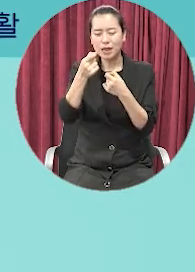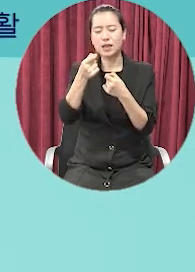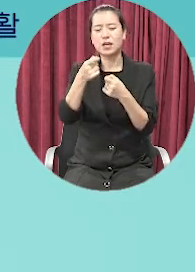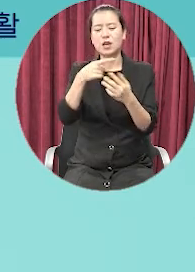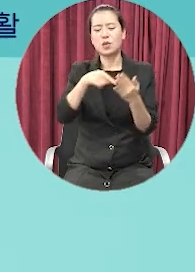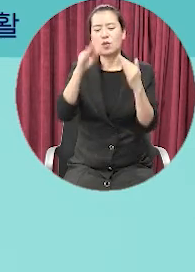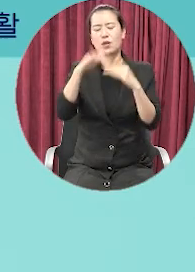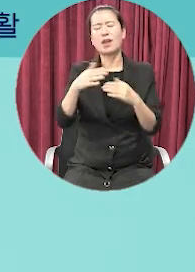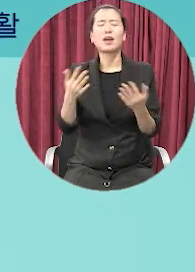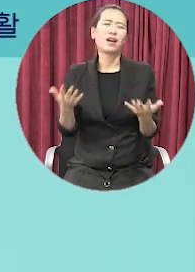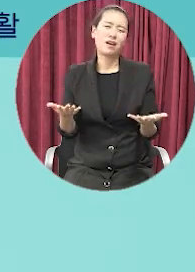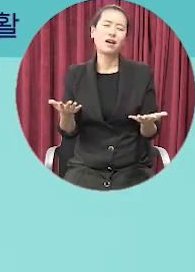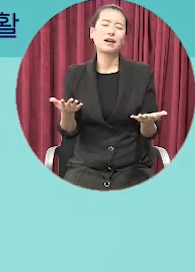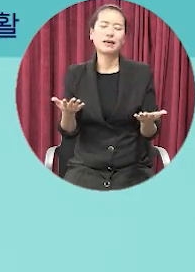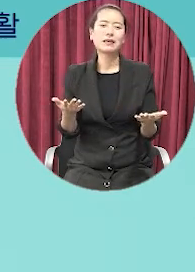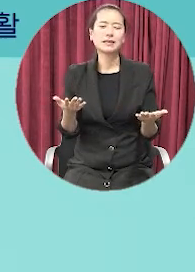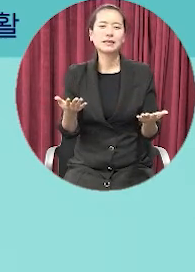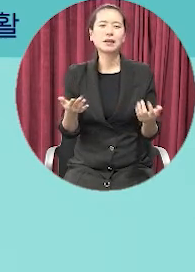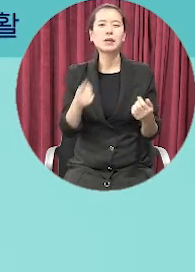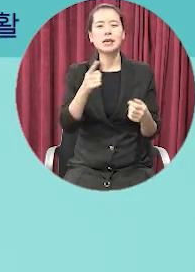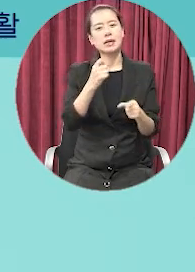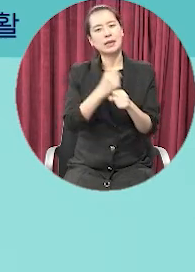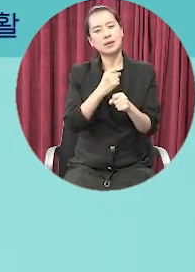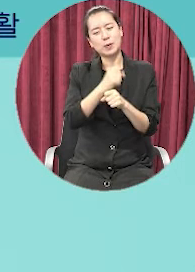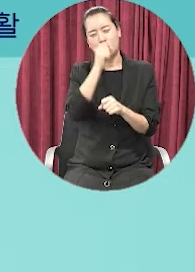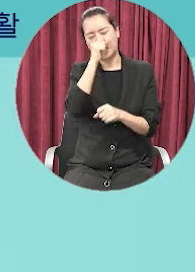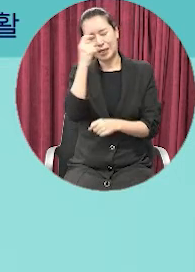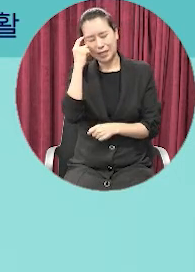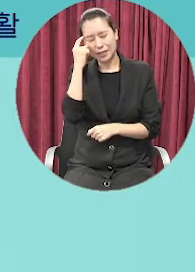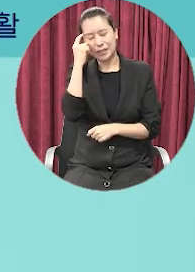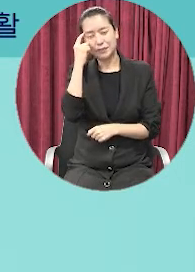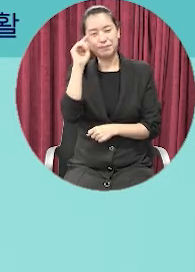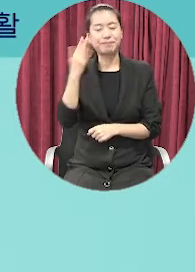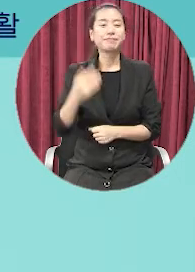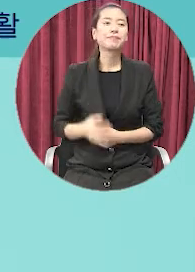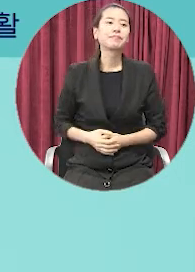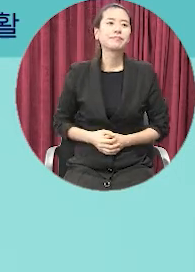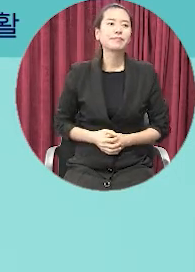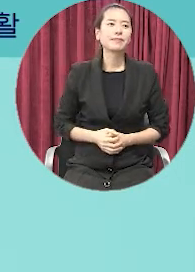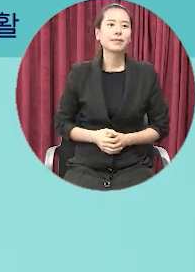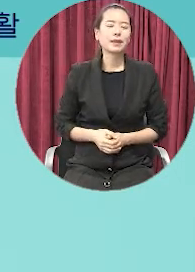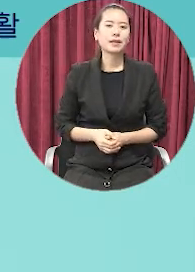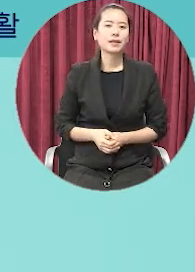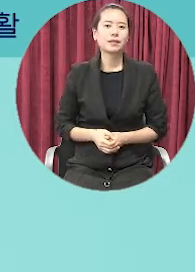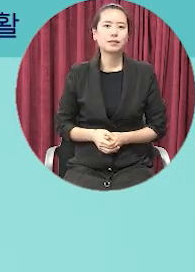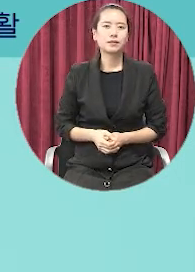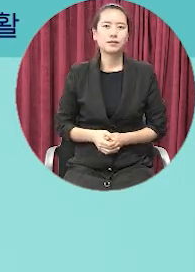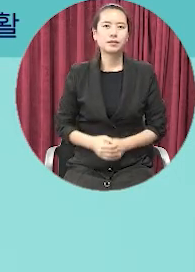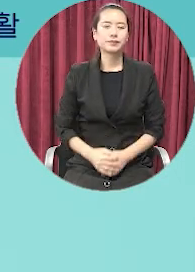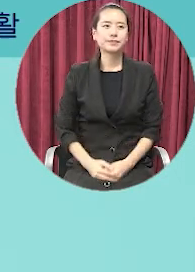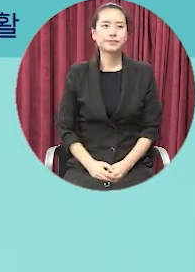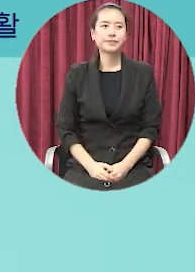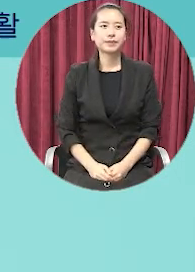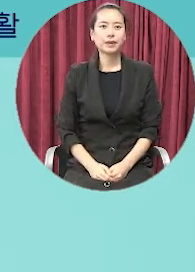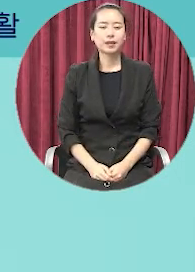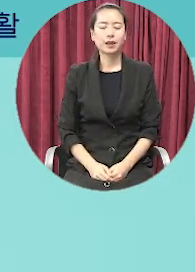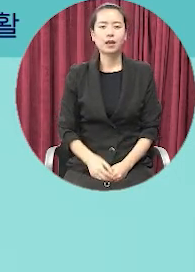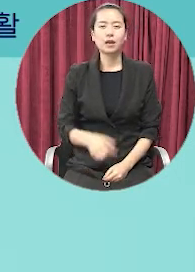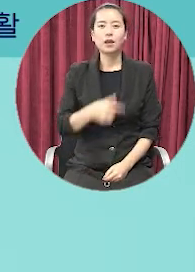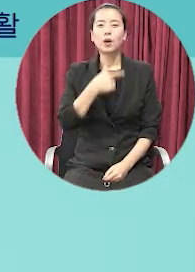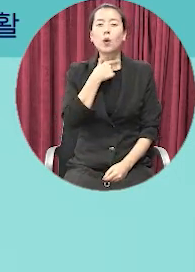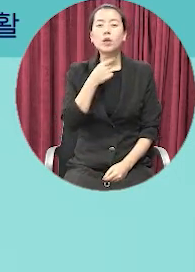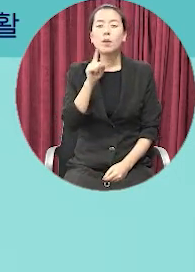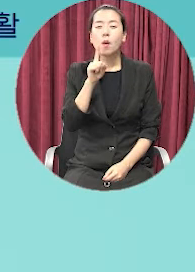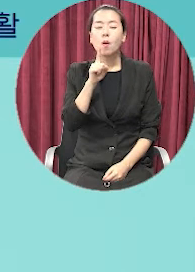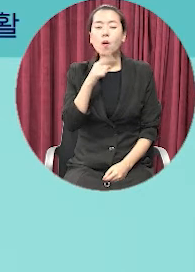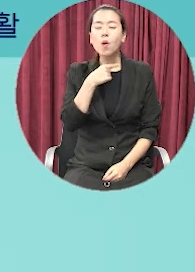만들어져 있지가 않아서 이런 필요가 있겠다는 생각을 했었습니다. 그리고 또 이런 니즈를 파악하고